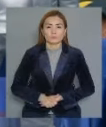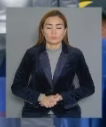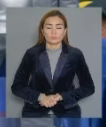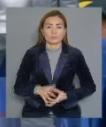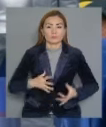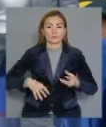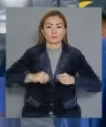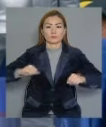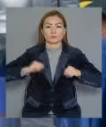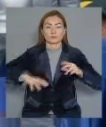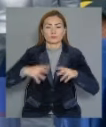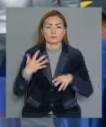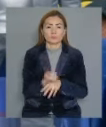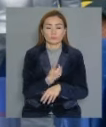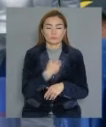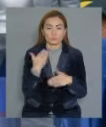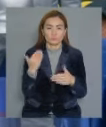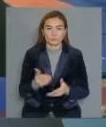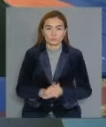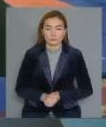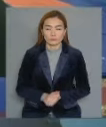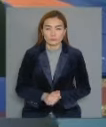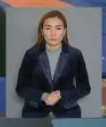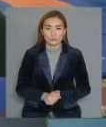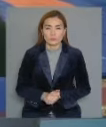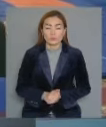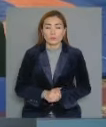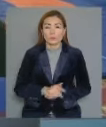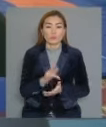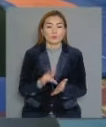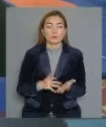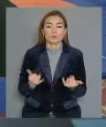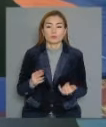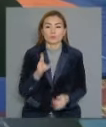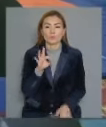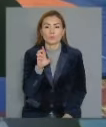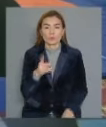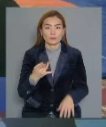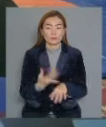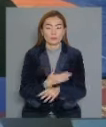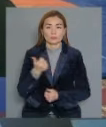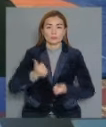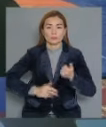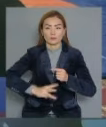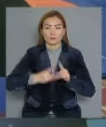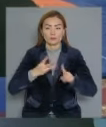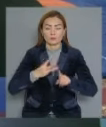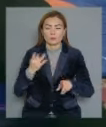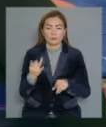Барлық спортшыларымызға сәттілік тілейміз. Атырау облысында кубокты бірінші рет өткізіп жатыр, үшінші мәрте.